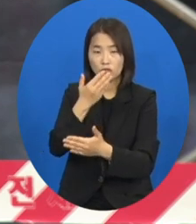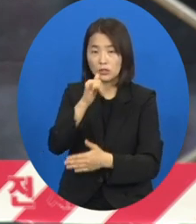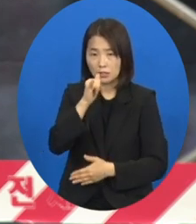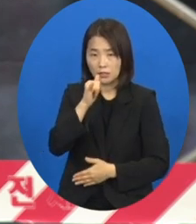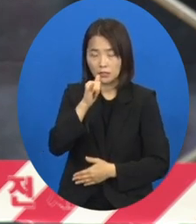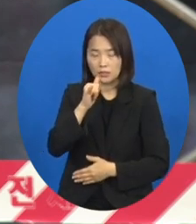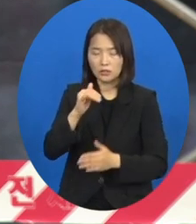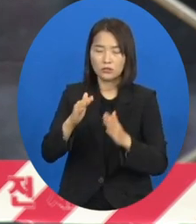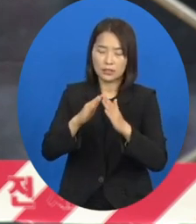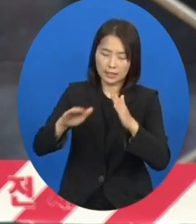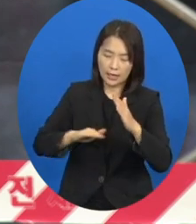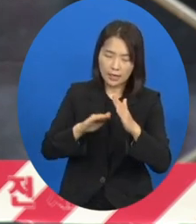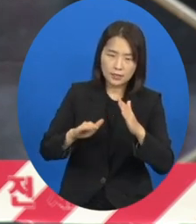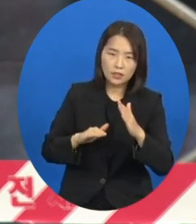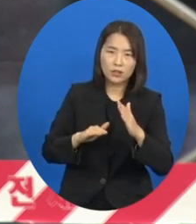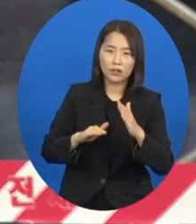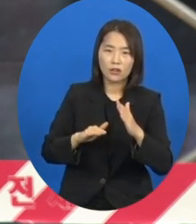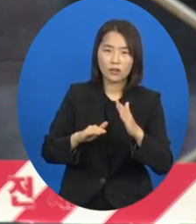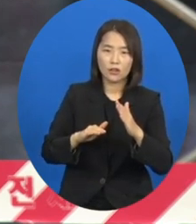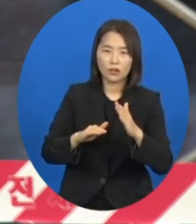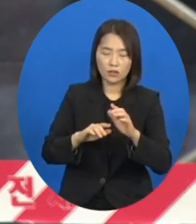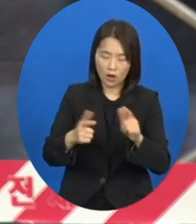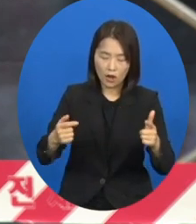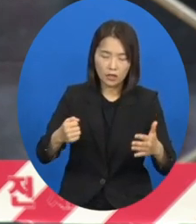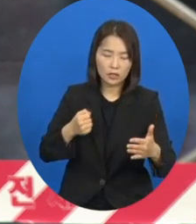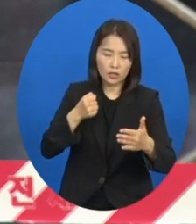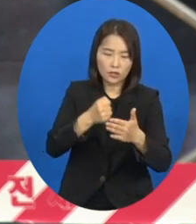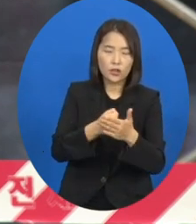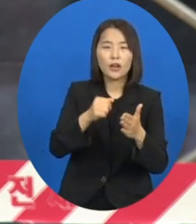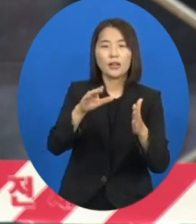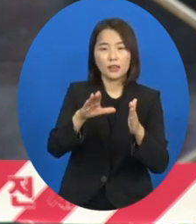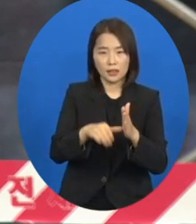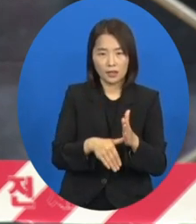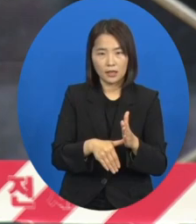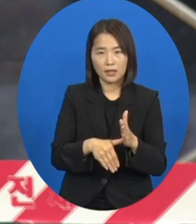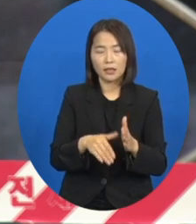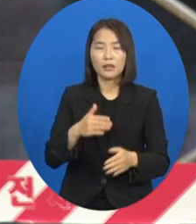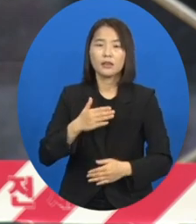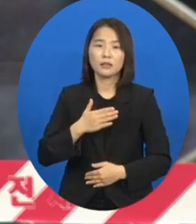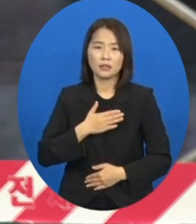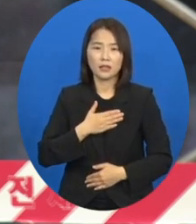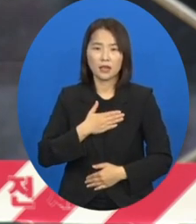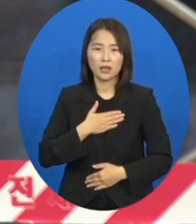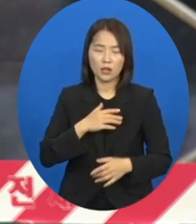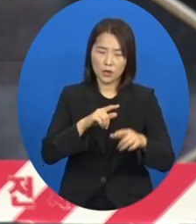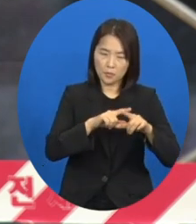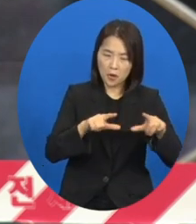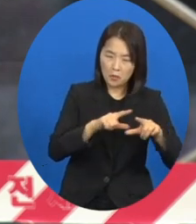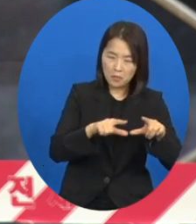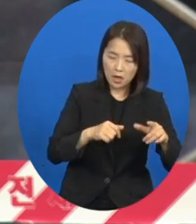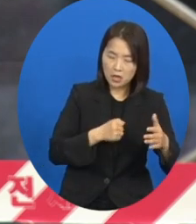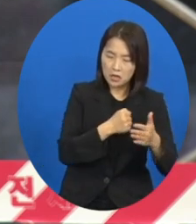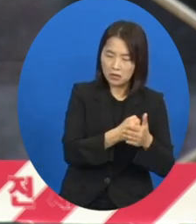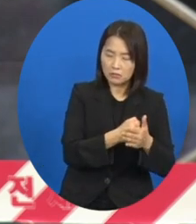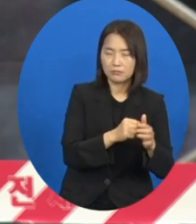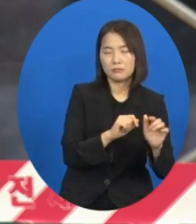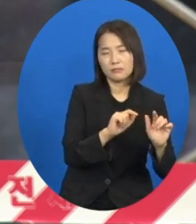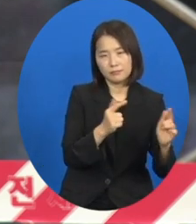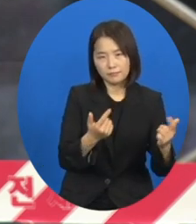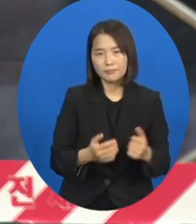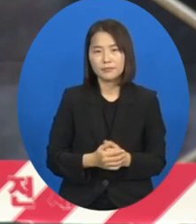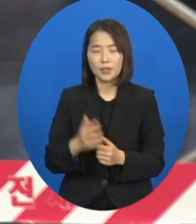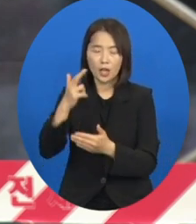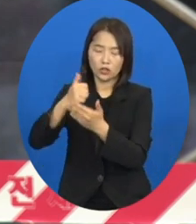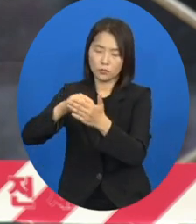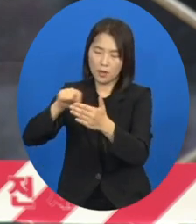가정의 크고 작은 결정의 그 순간 앞에서 내가 평범한 결정하는 사람이 아니라